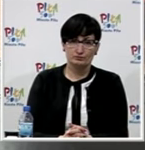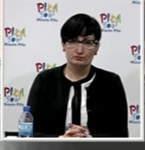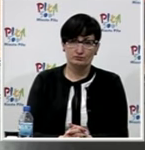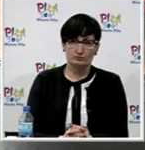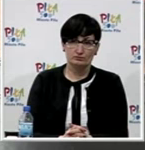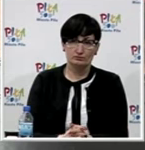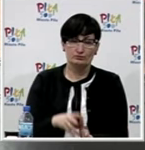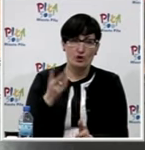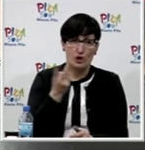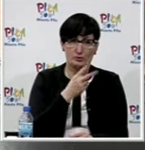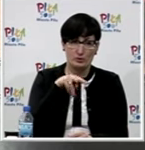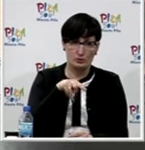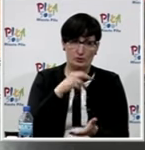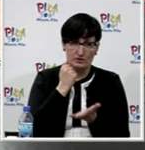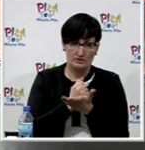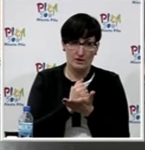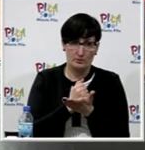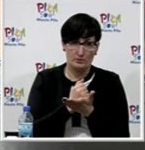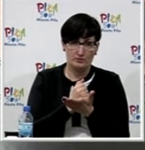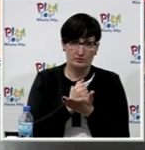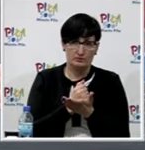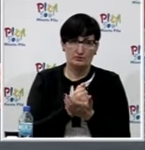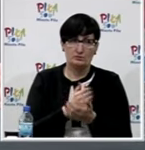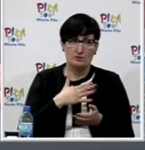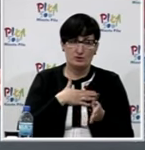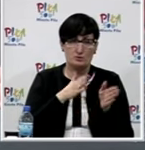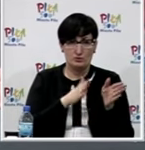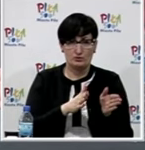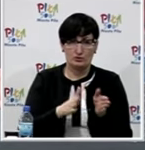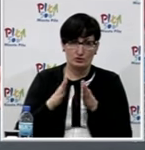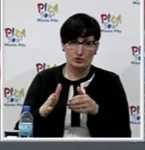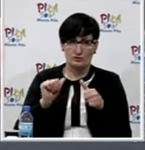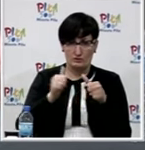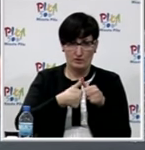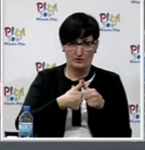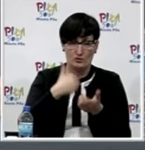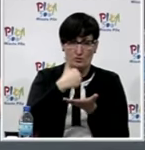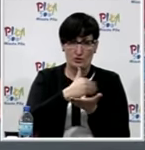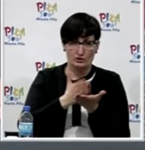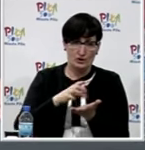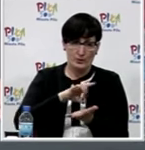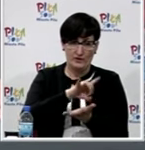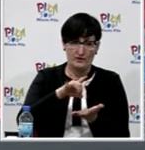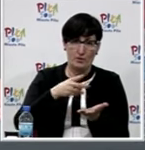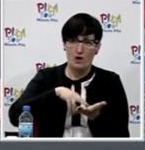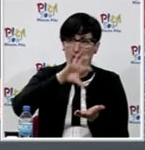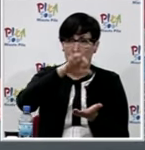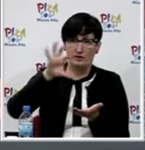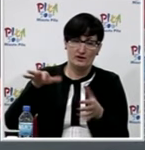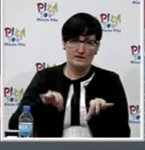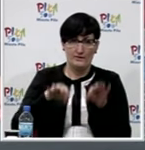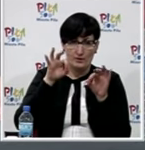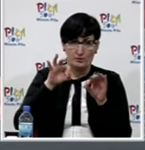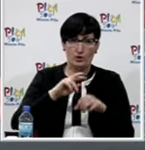Obie uchwały mają charakter porządkowy. Pierwsza dotyczy podziału gminy na okręgi wyborcze, druga